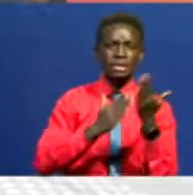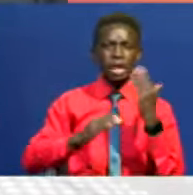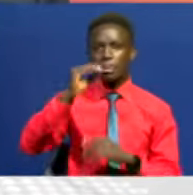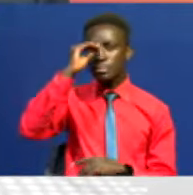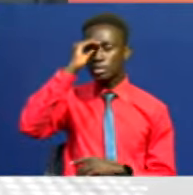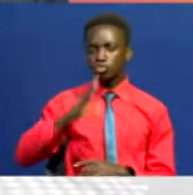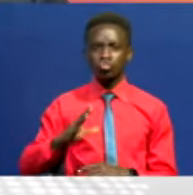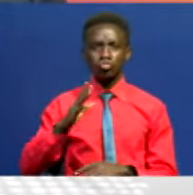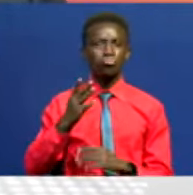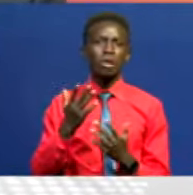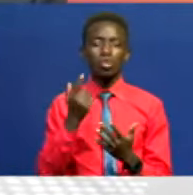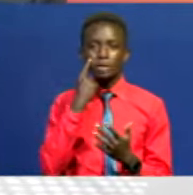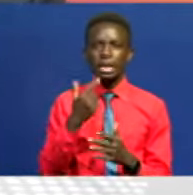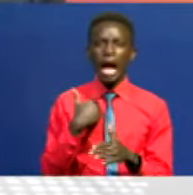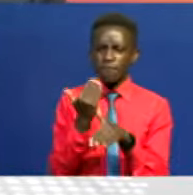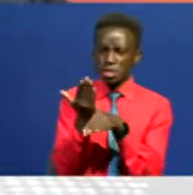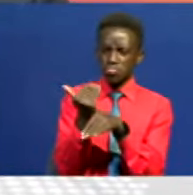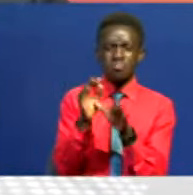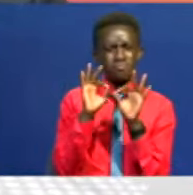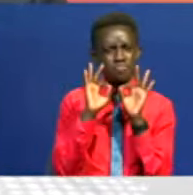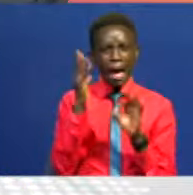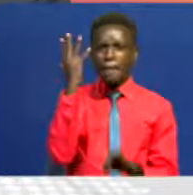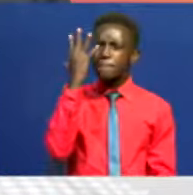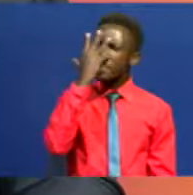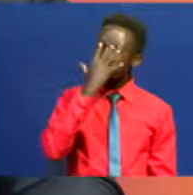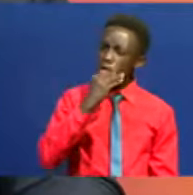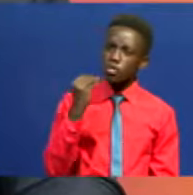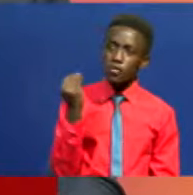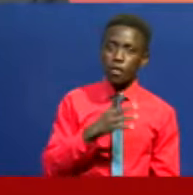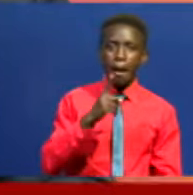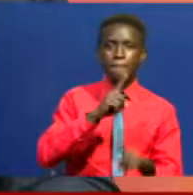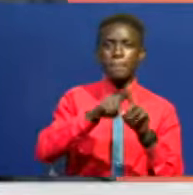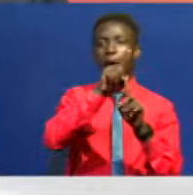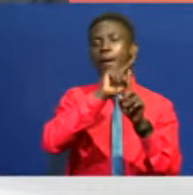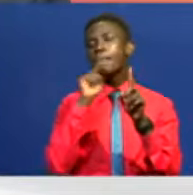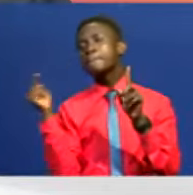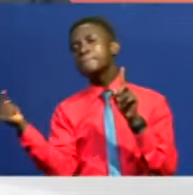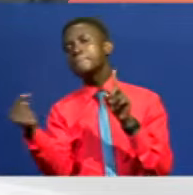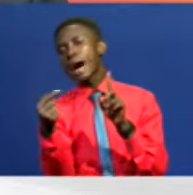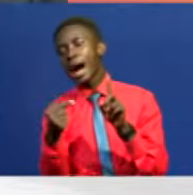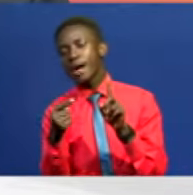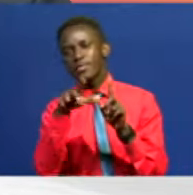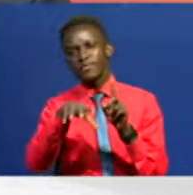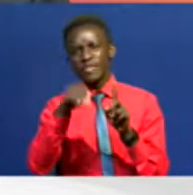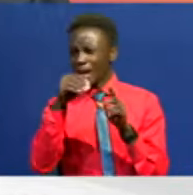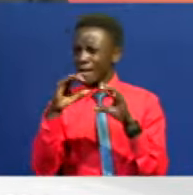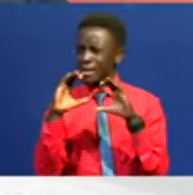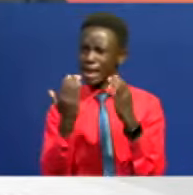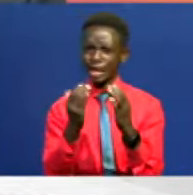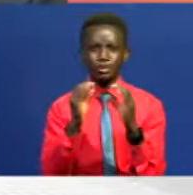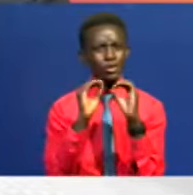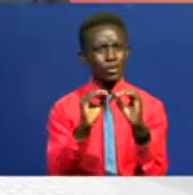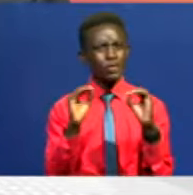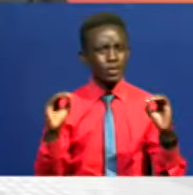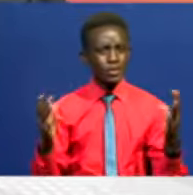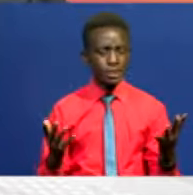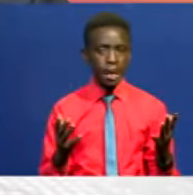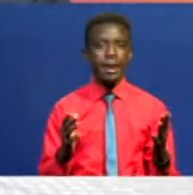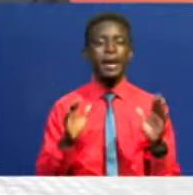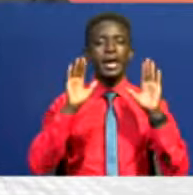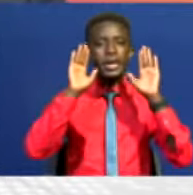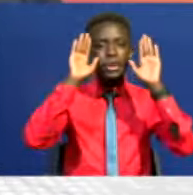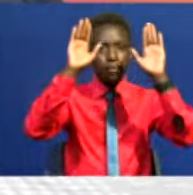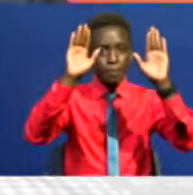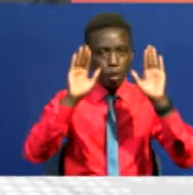na reception ambayo imerembeshwa, lakini ukienda nyuma, mm-hmm, hamuna hata darasa. Ah. Kwa hivyo ni muhimu pia